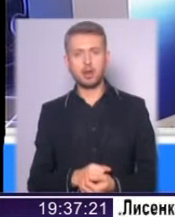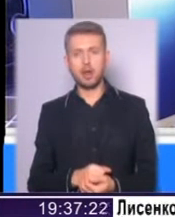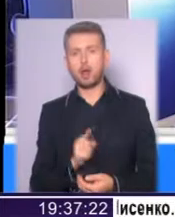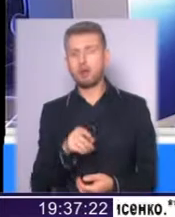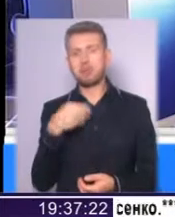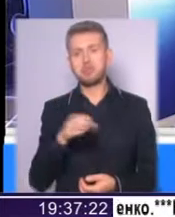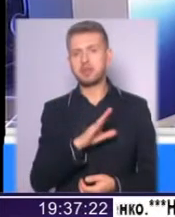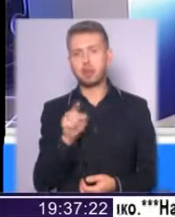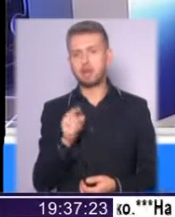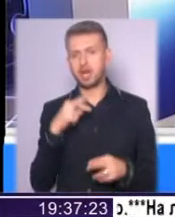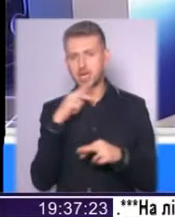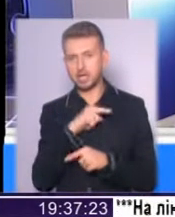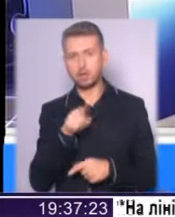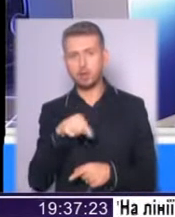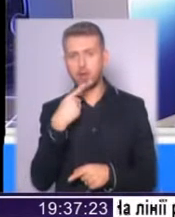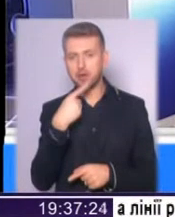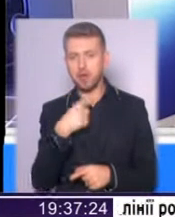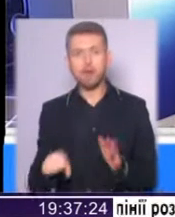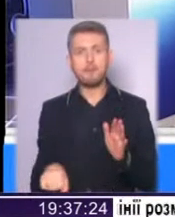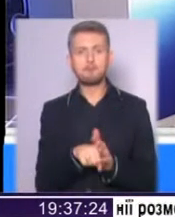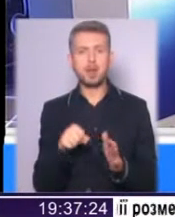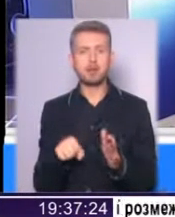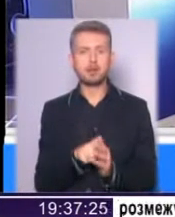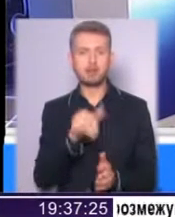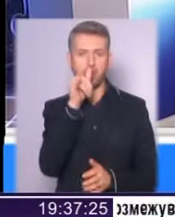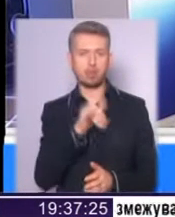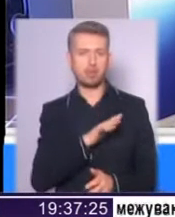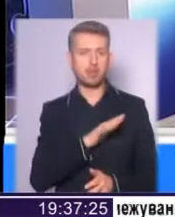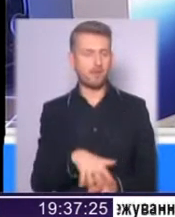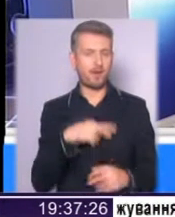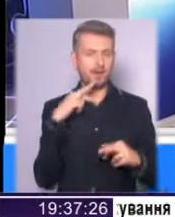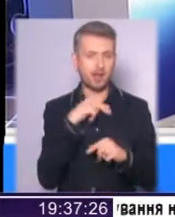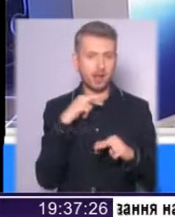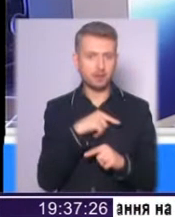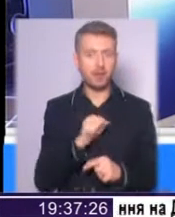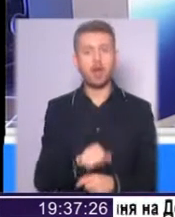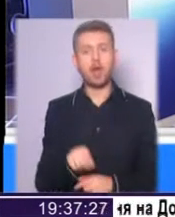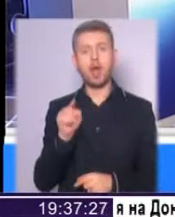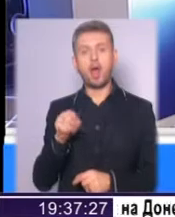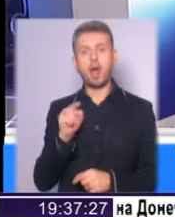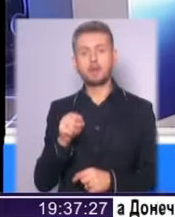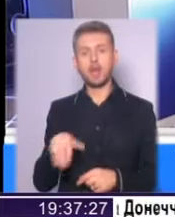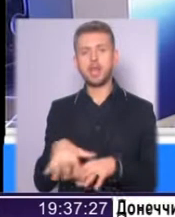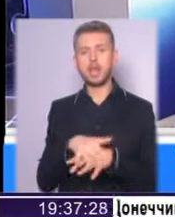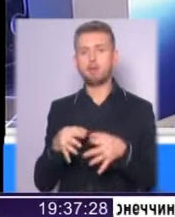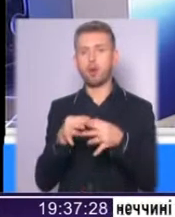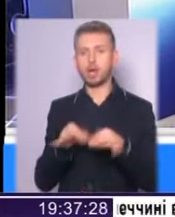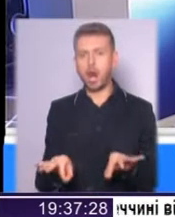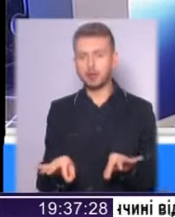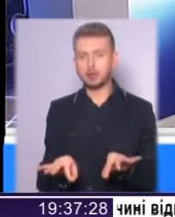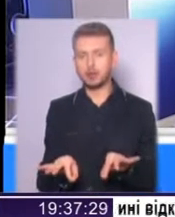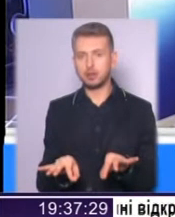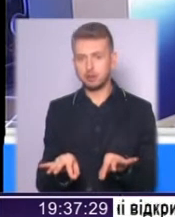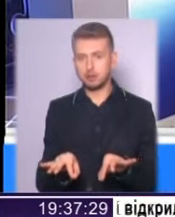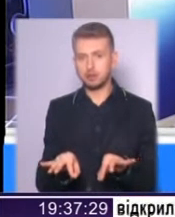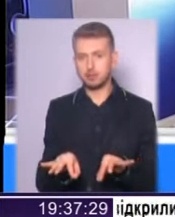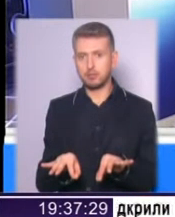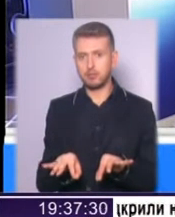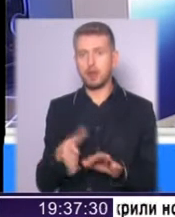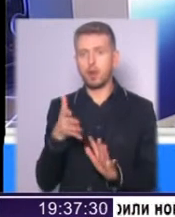пішов, розчарувалась, зрозуміло, і сказала таку річ. Отримує вона ліки, як хвора цукровим